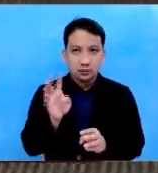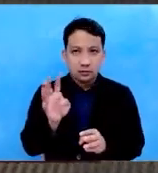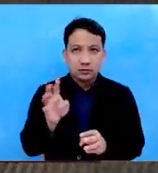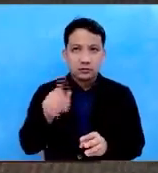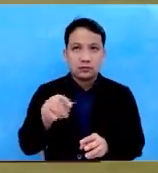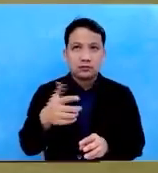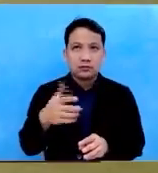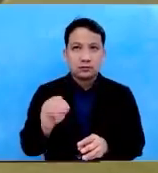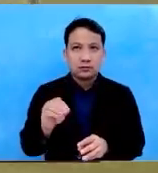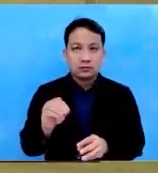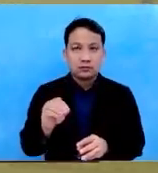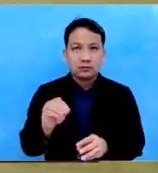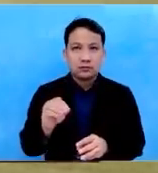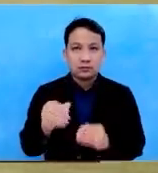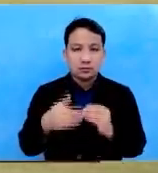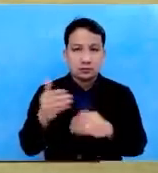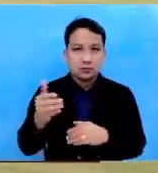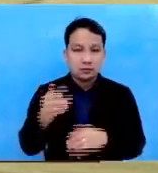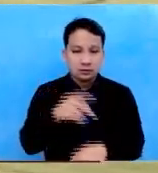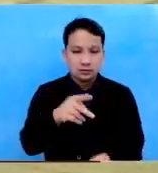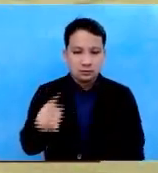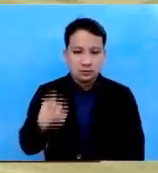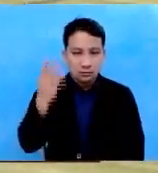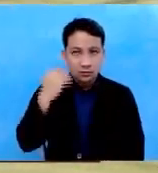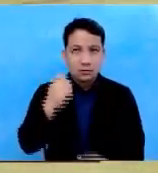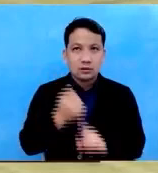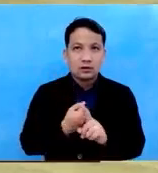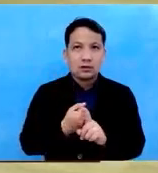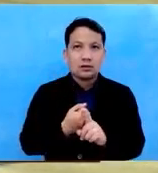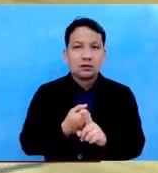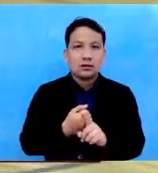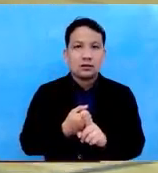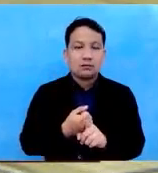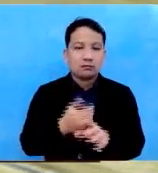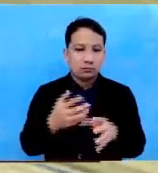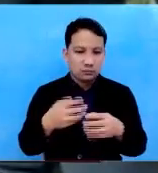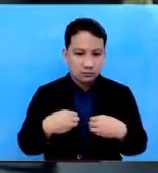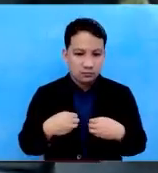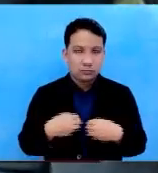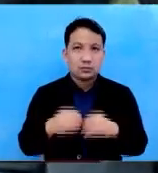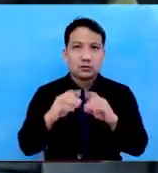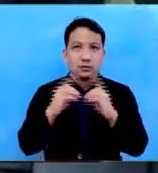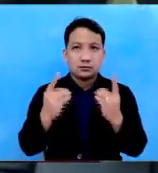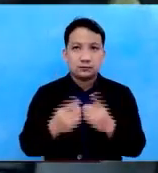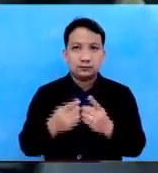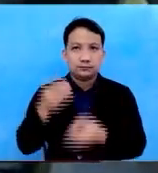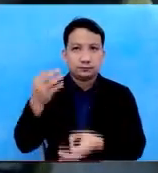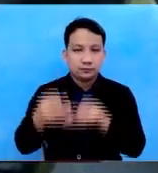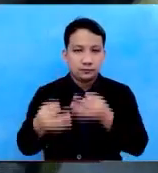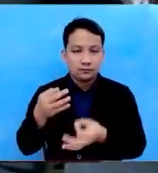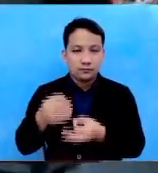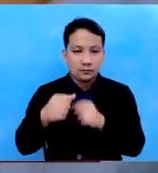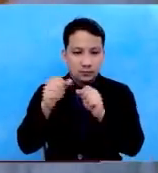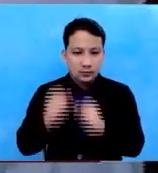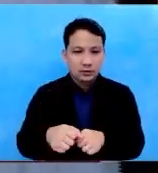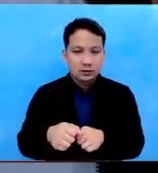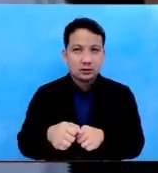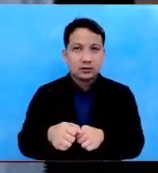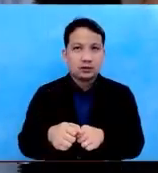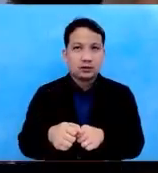na nahuli sa raid sa Pampanga noong Setyembre. Pero aminado ang Department of Justice na pwedeng maging balakid